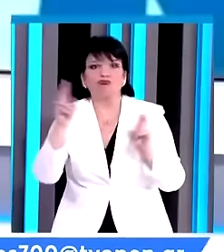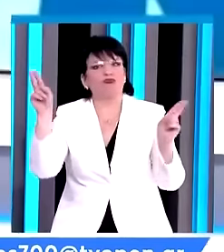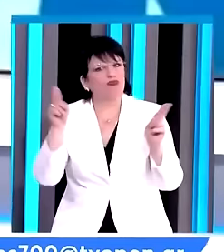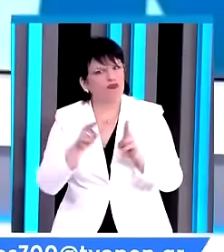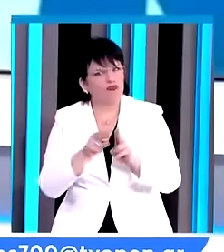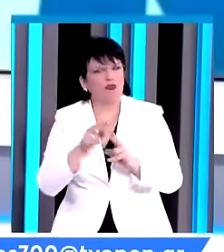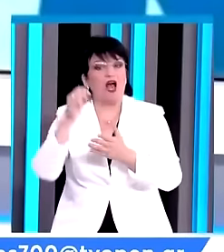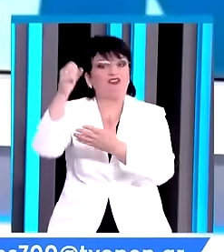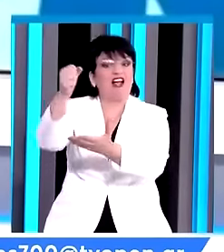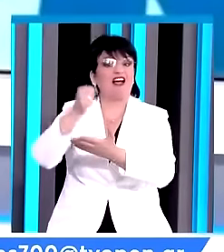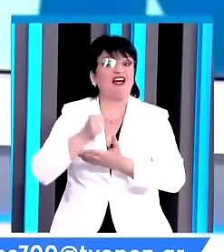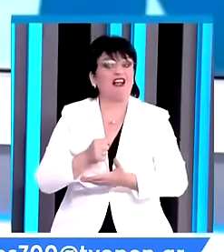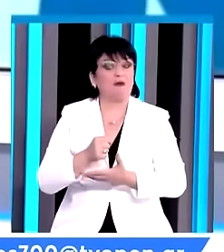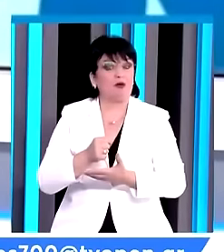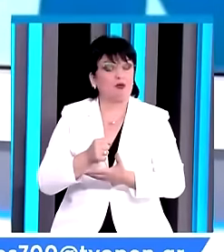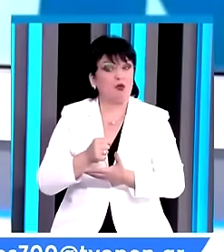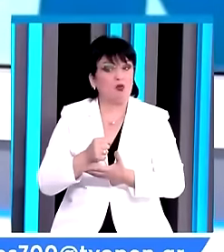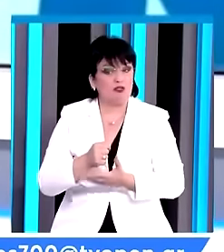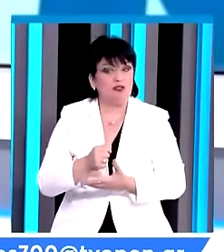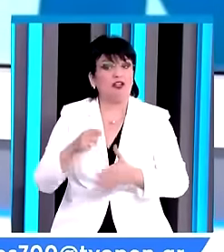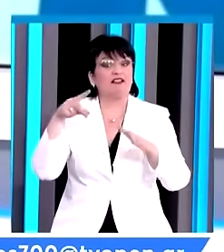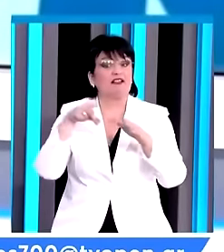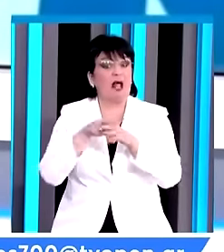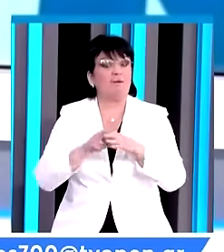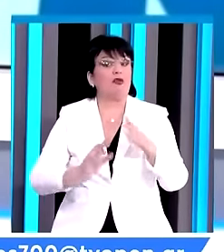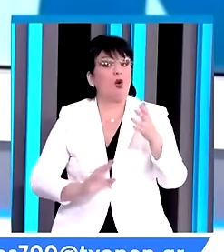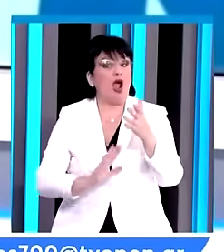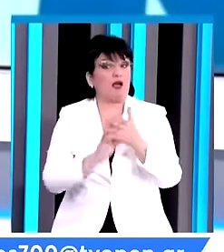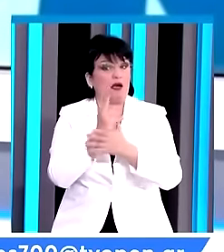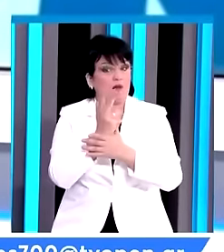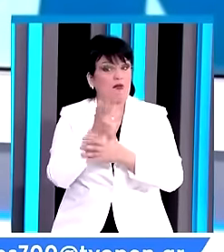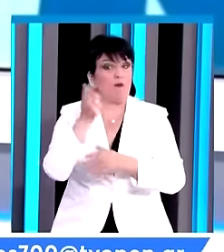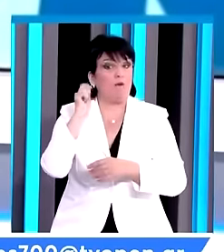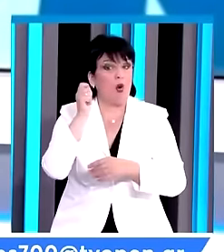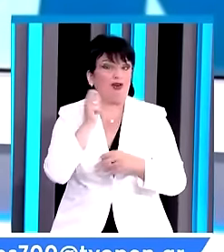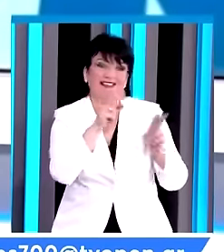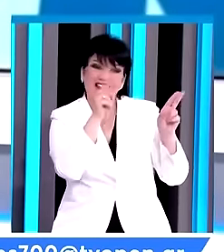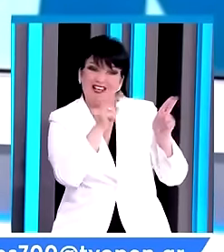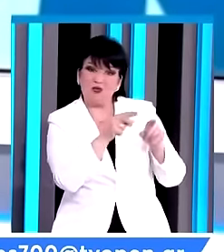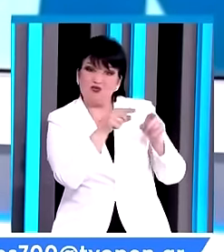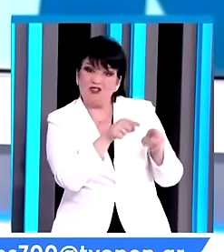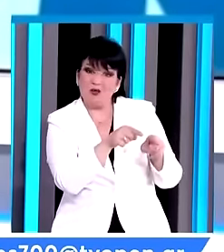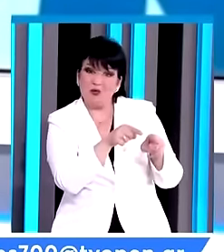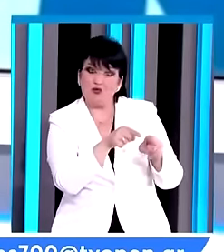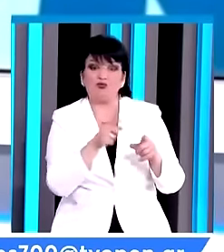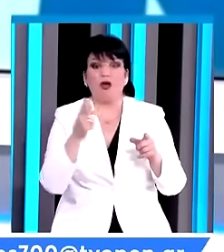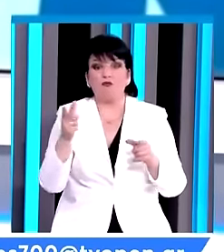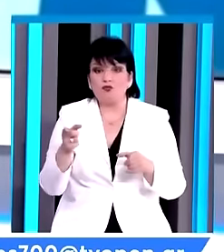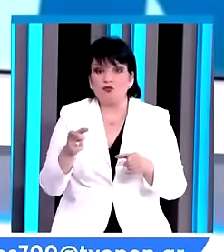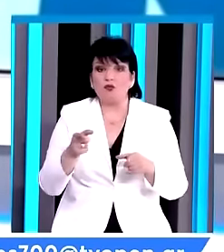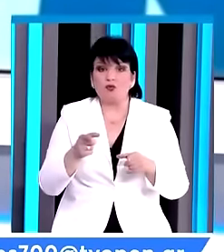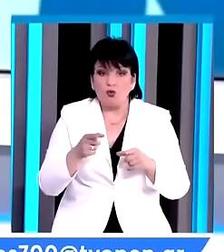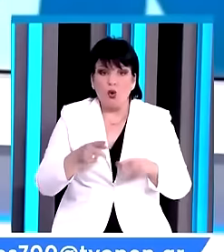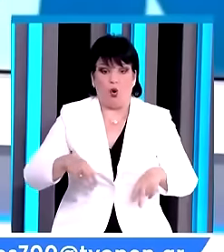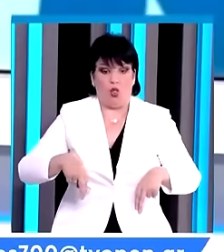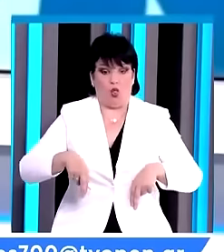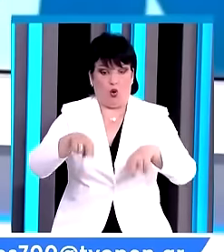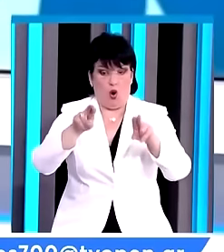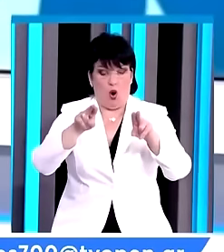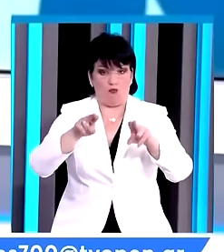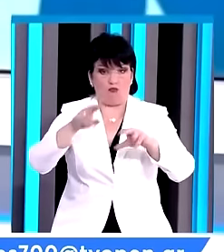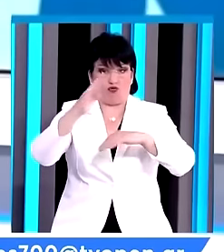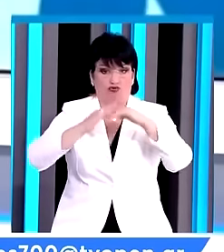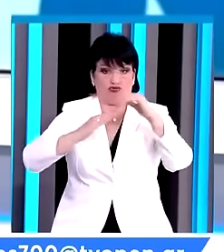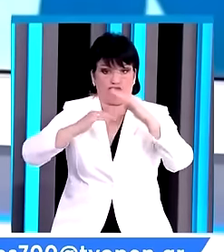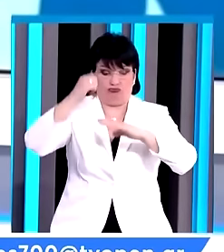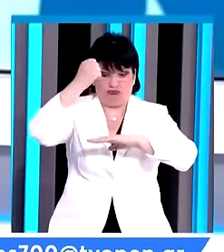που χρηματοδοτούνται εν πωλής και από το Ταμείο Ανάκαμψης είναι πολιτικές για τους λίγους ή ένας δρόμος ο οποίος φτιάχνεται. Παραδώσαμε ένα